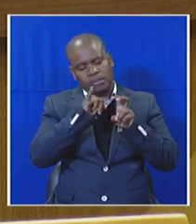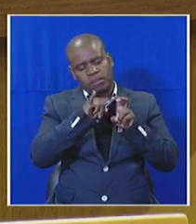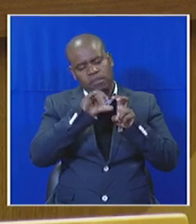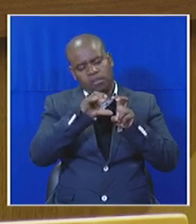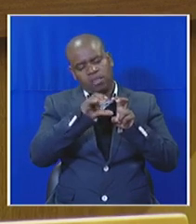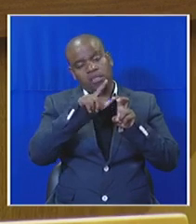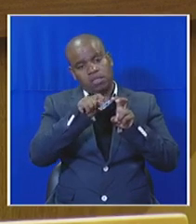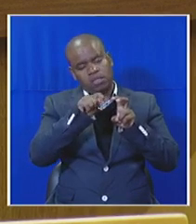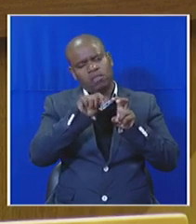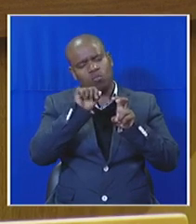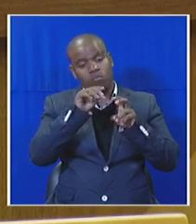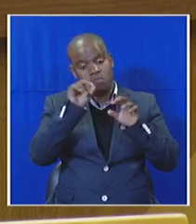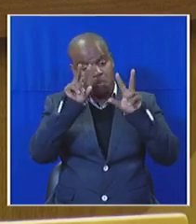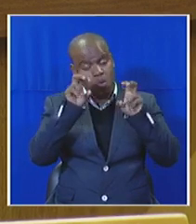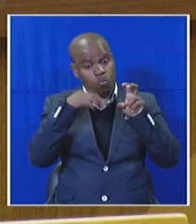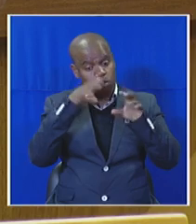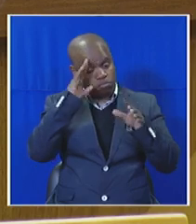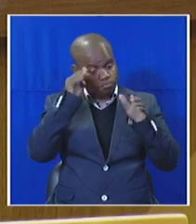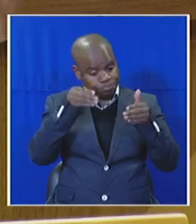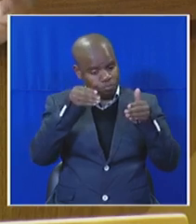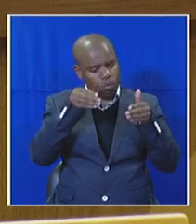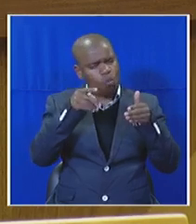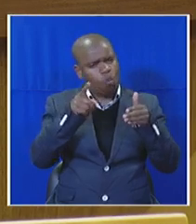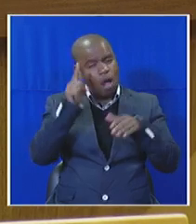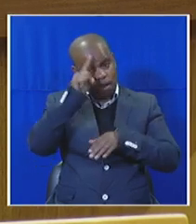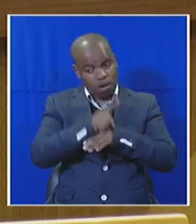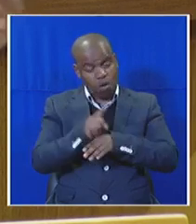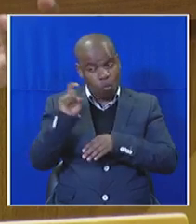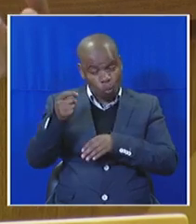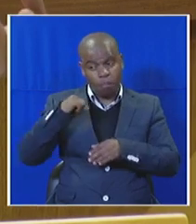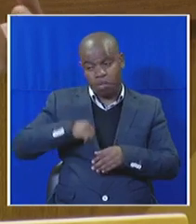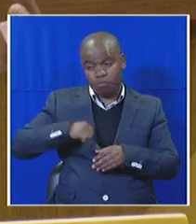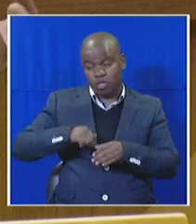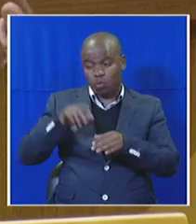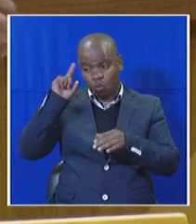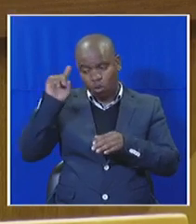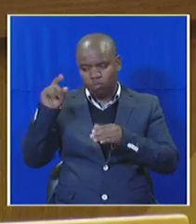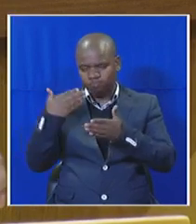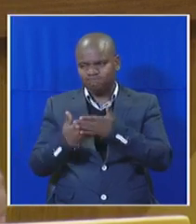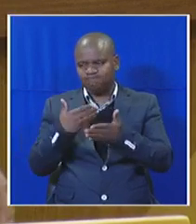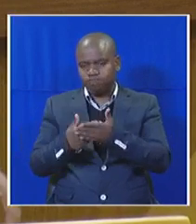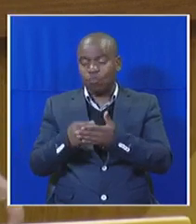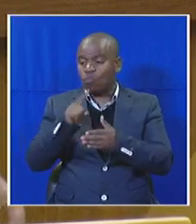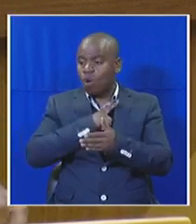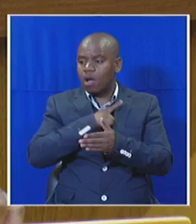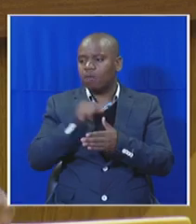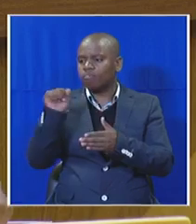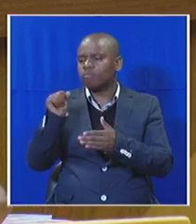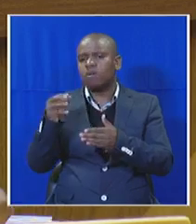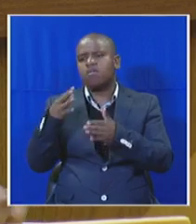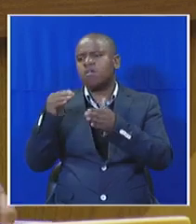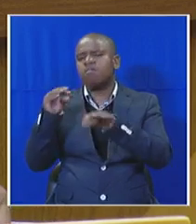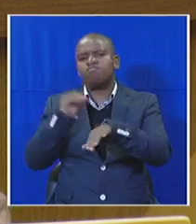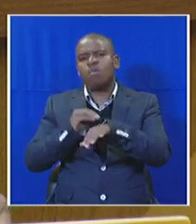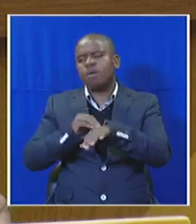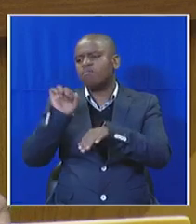ukuthi akunakufika kanye kanye ngoba izimo zabo azilingani. njengoba futhi